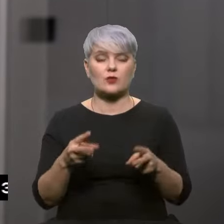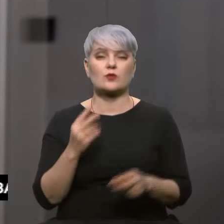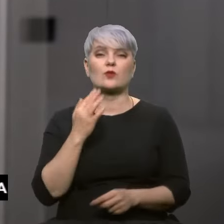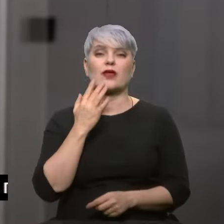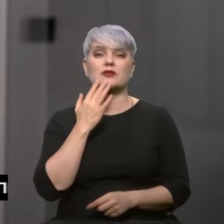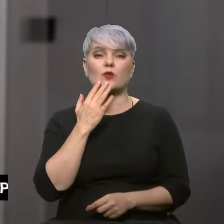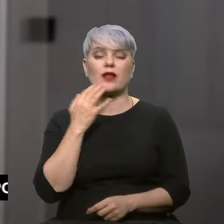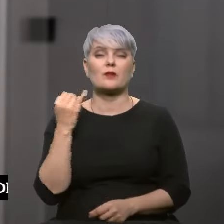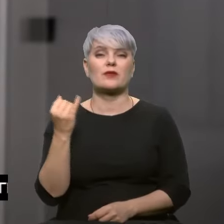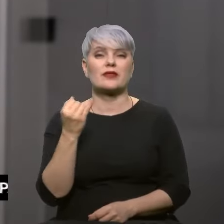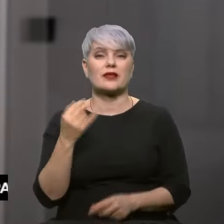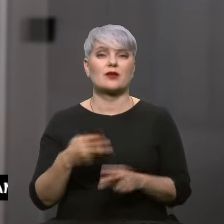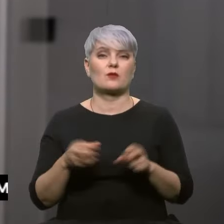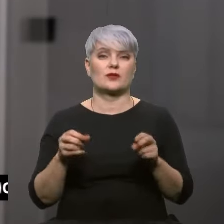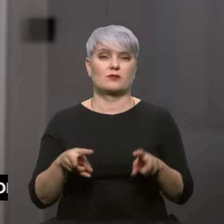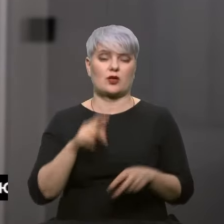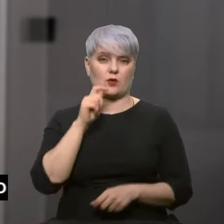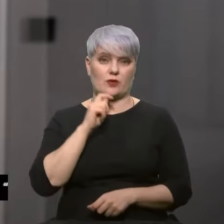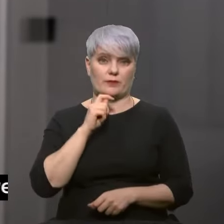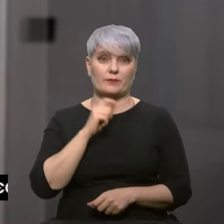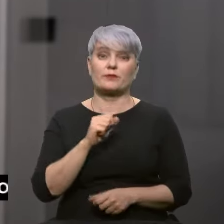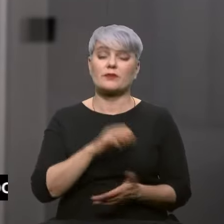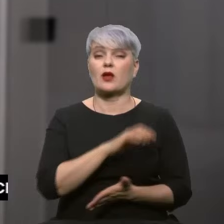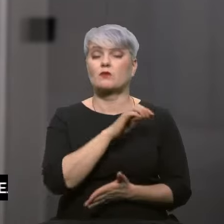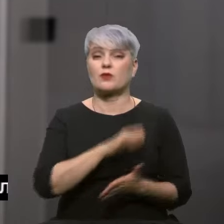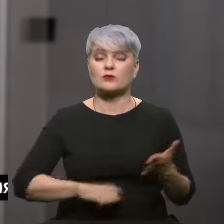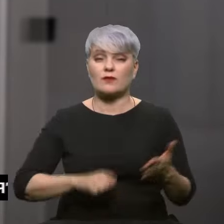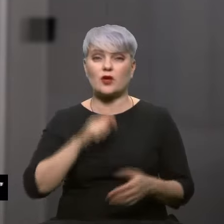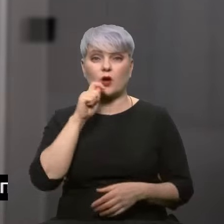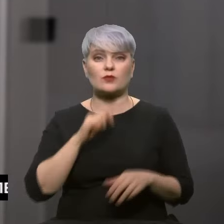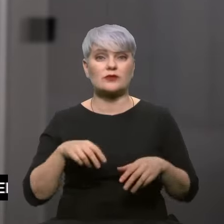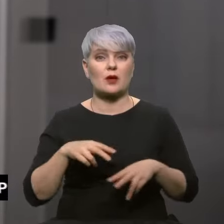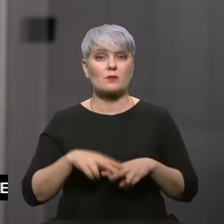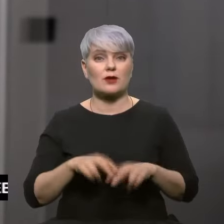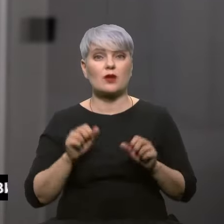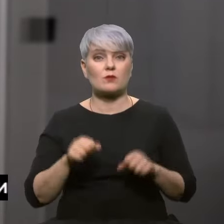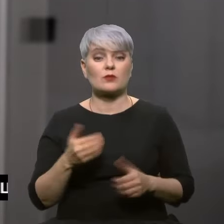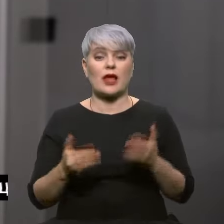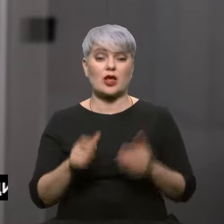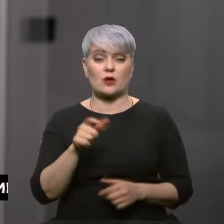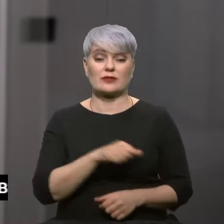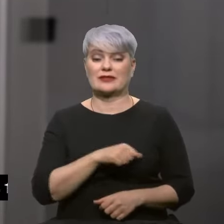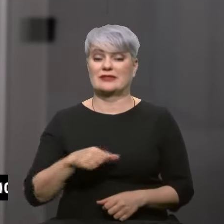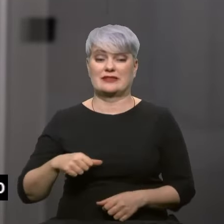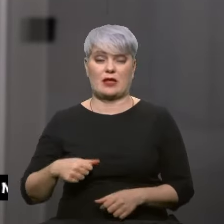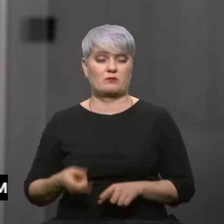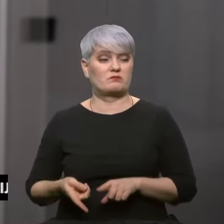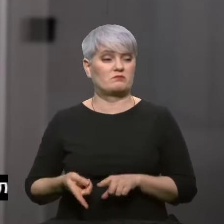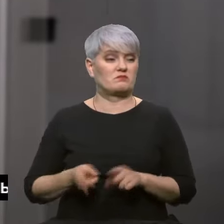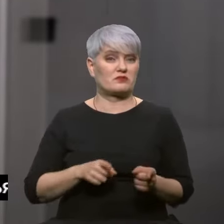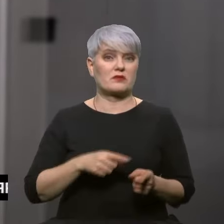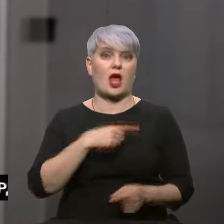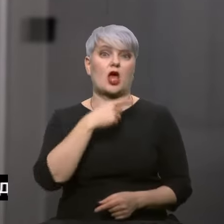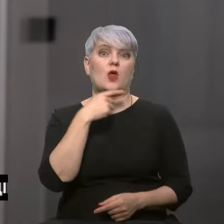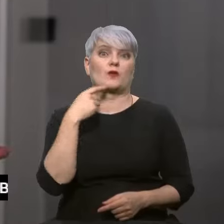ось позбавити українського паспорту зможуть, якщо громадянин України добровільно набув громадянство держави-окупанта, наприклад,